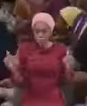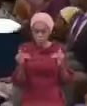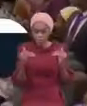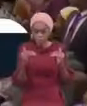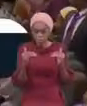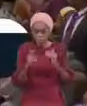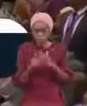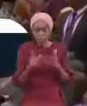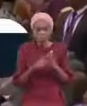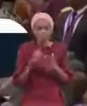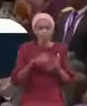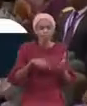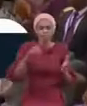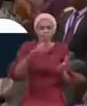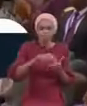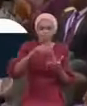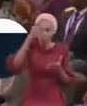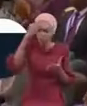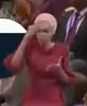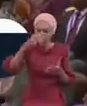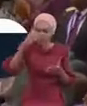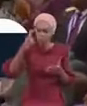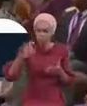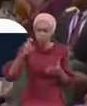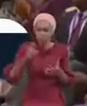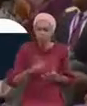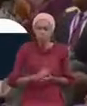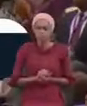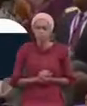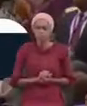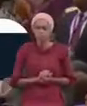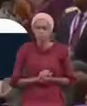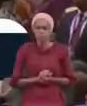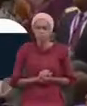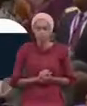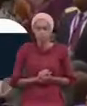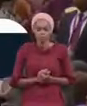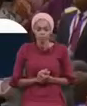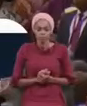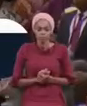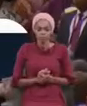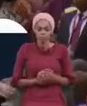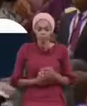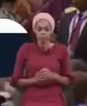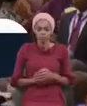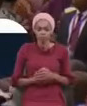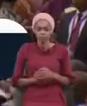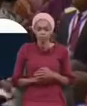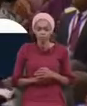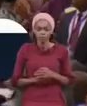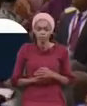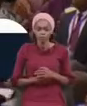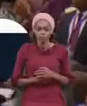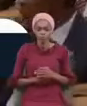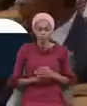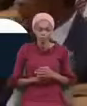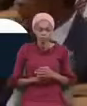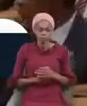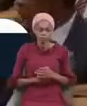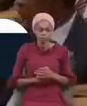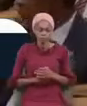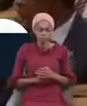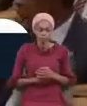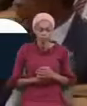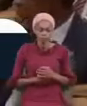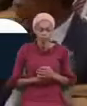apprendre de ce que Dieu a Dieu a fait la même exigence sur les Juifs et sur les